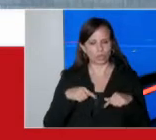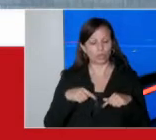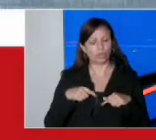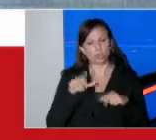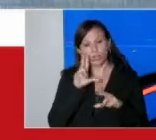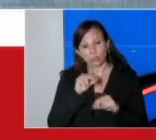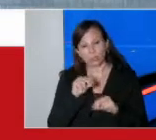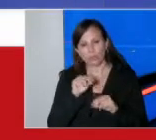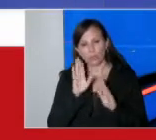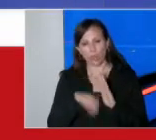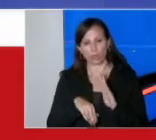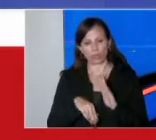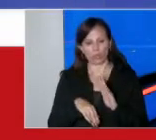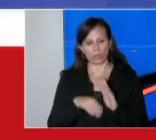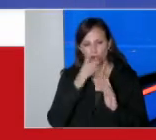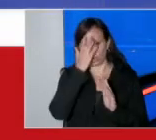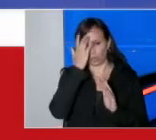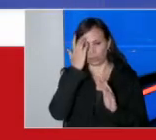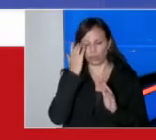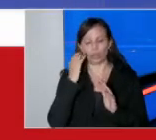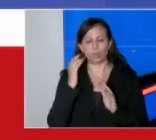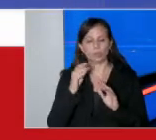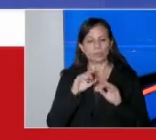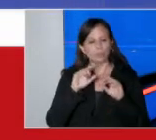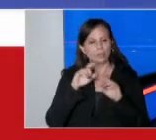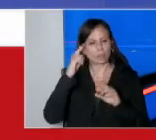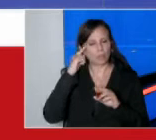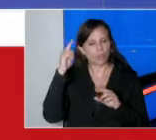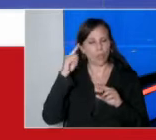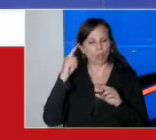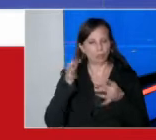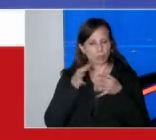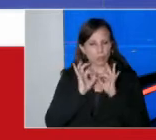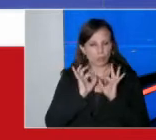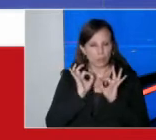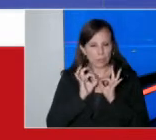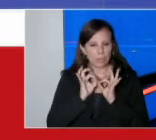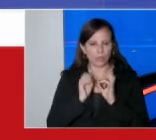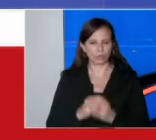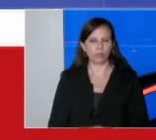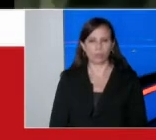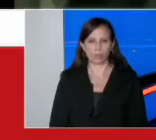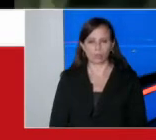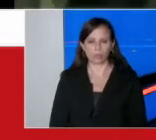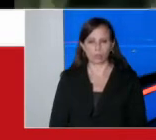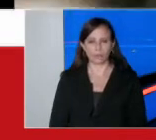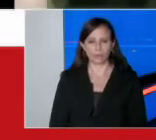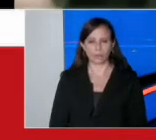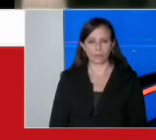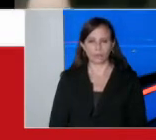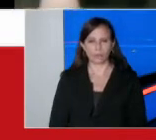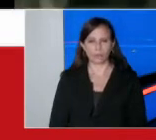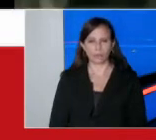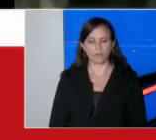מדברים, ופחות פלטפורמה שמוכוונת אג'נדה. אז באמת, שאלה, אולי באמת אחד הדברים